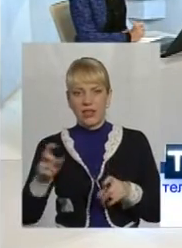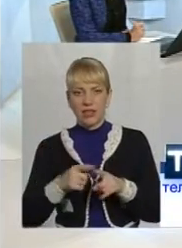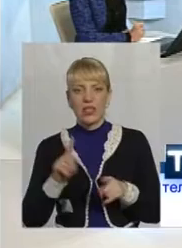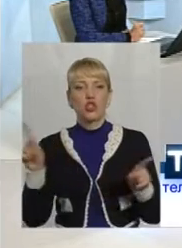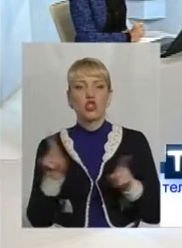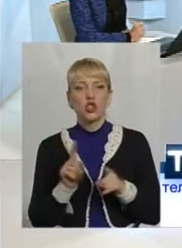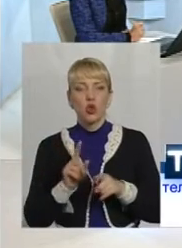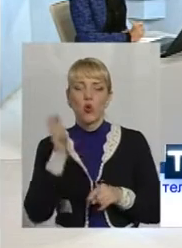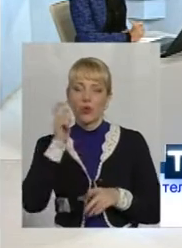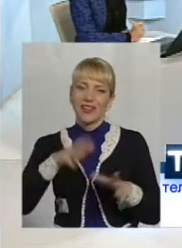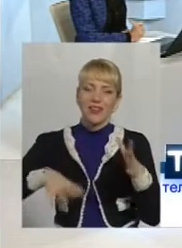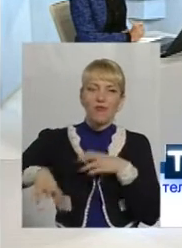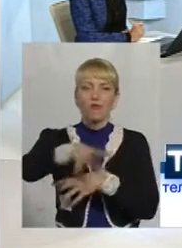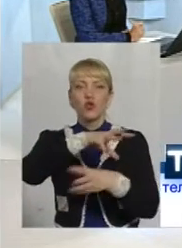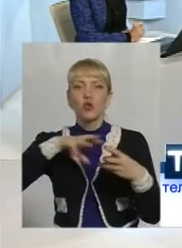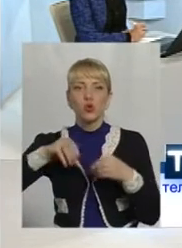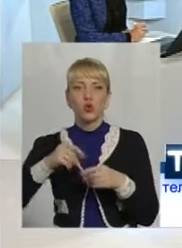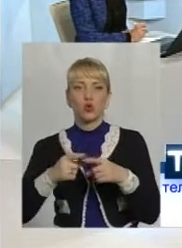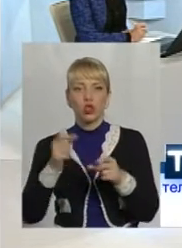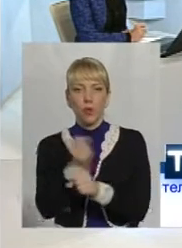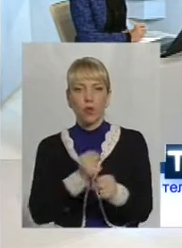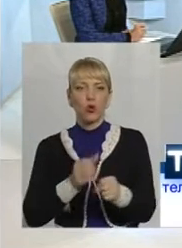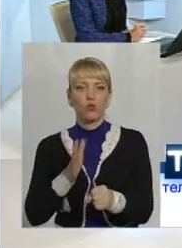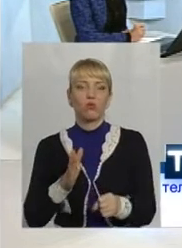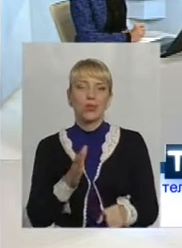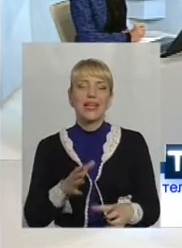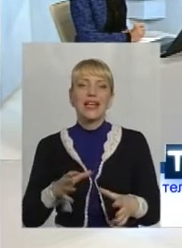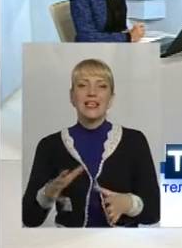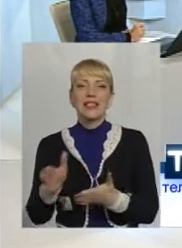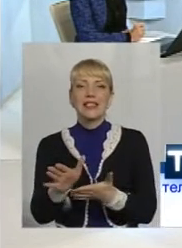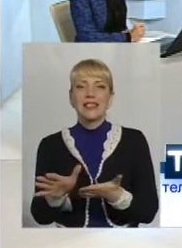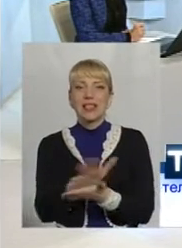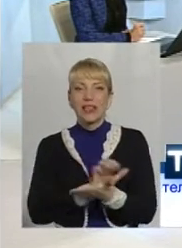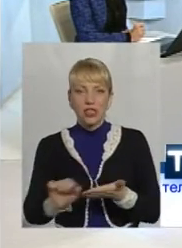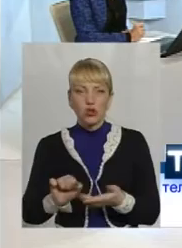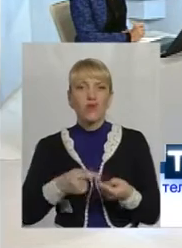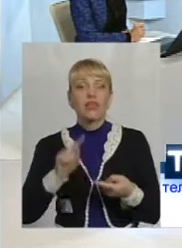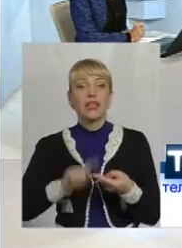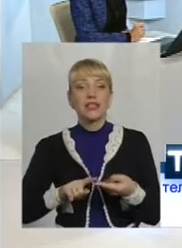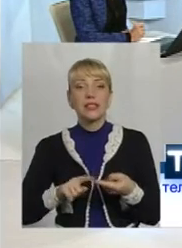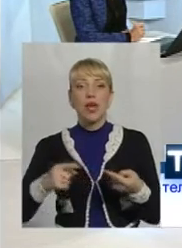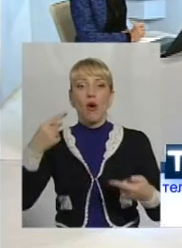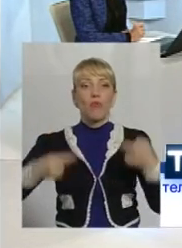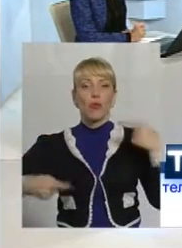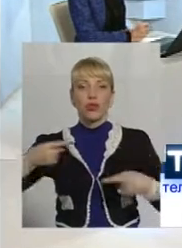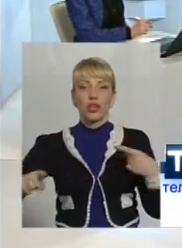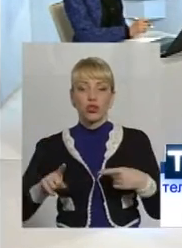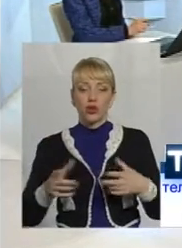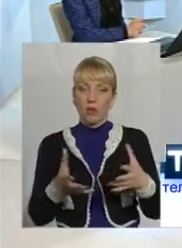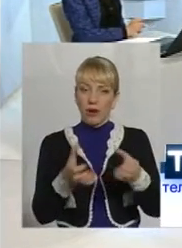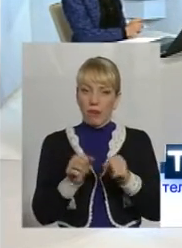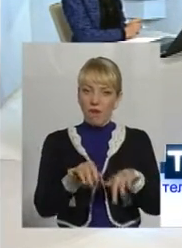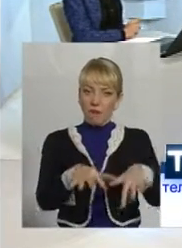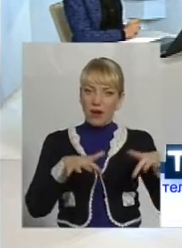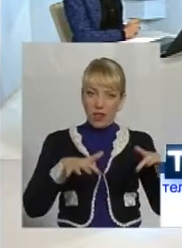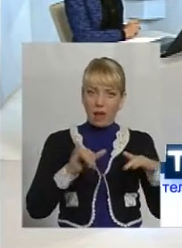Україна всю зброю буде знищувати. Тому ось ці протиріччя між тим, що приймав парламент у вигляді